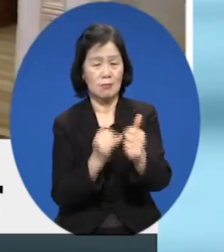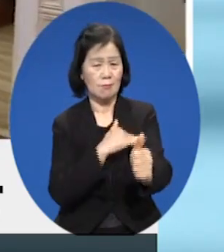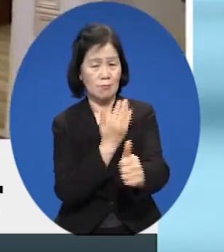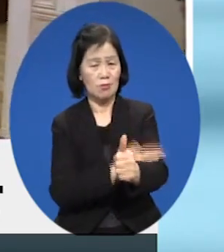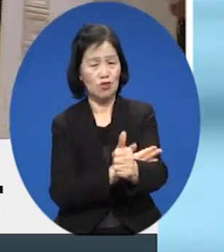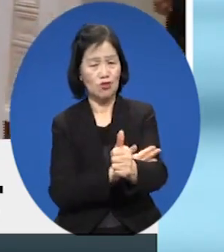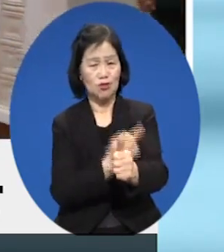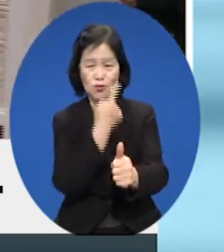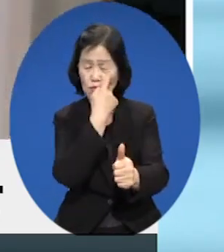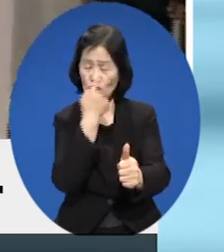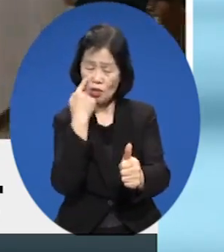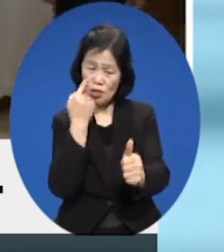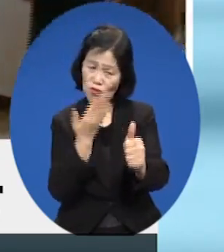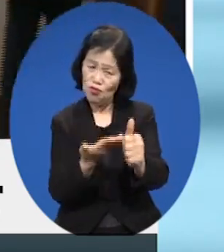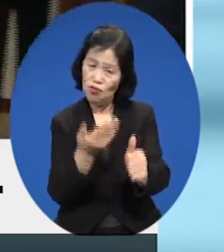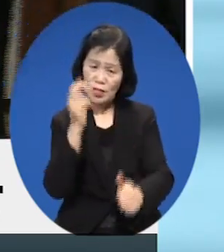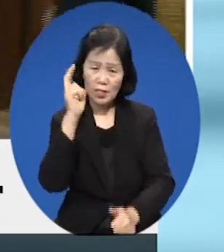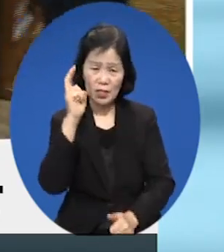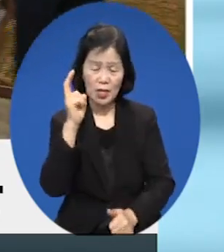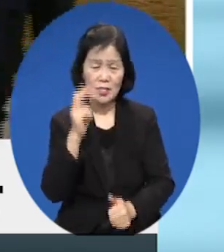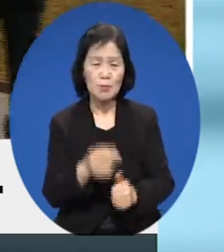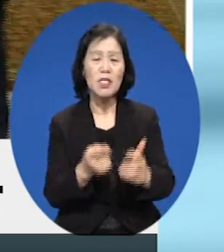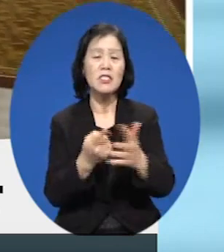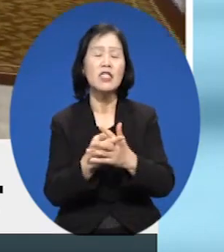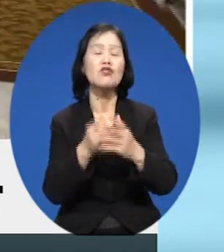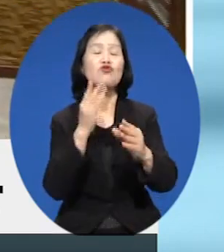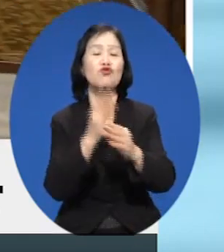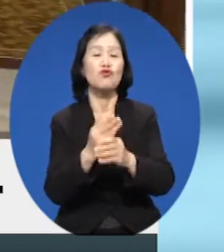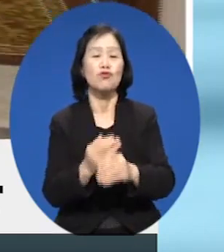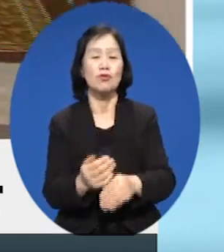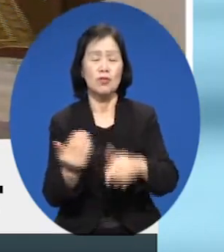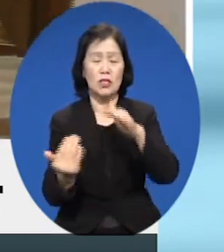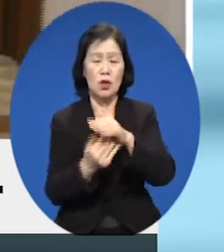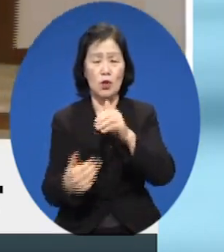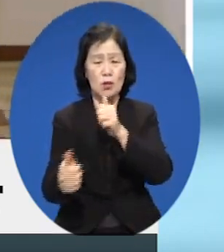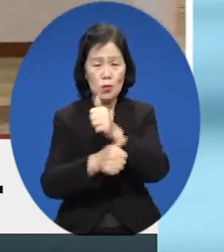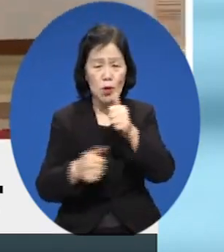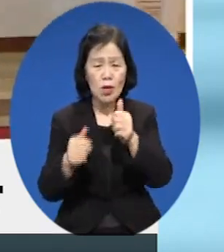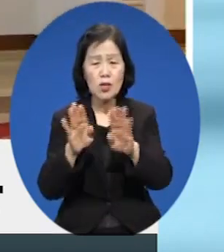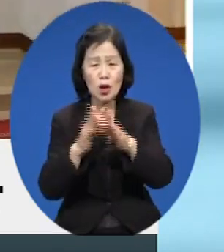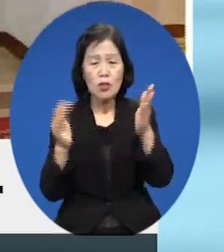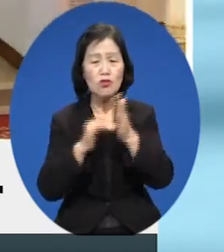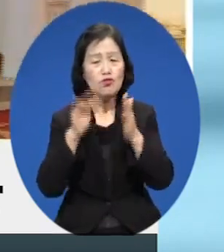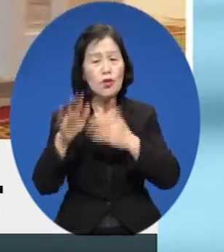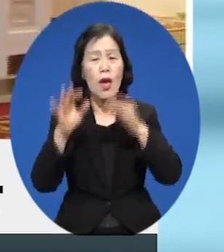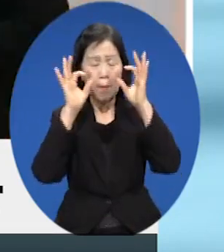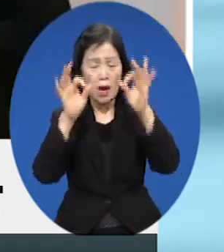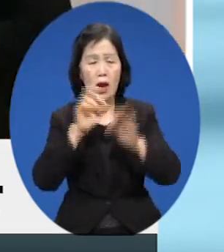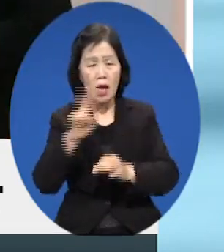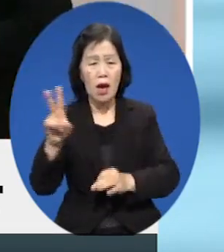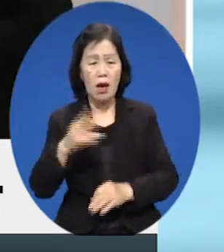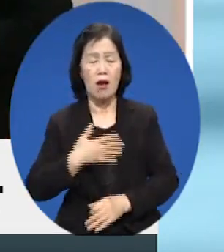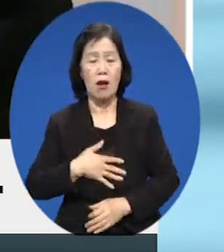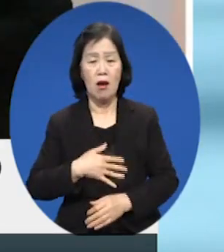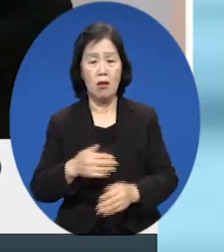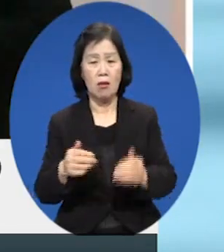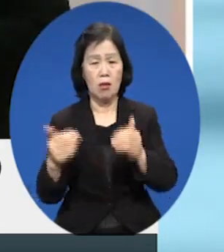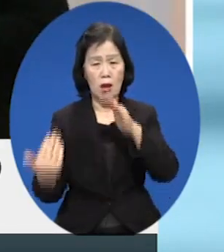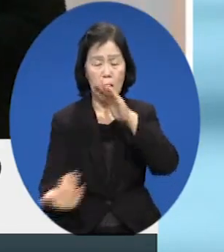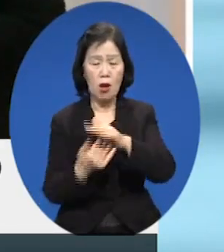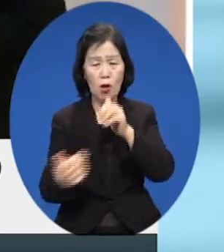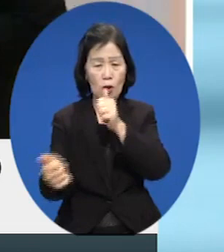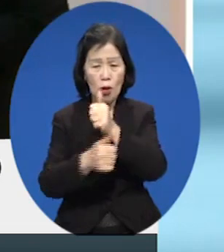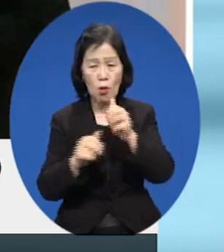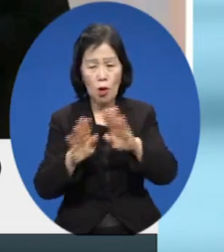이렇게 지금 예측은 하는데 끝도 최고 인민 회의가 열리고 나서 우리가 봐야 할 일이지 그때 최고 인민 회의가 열렸는데 도